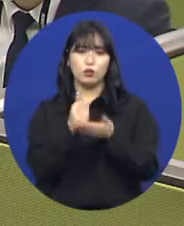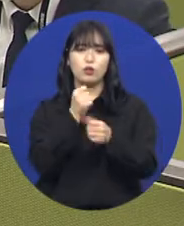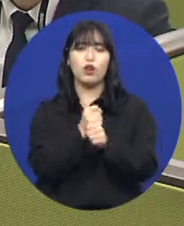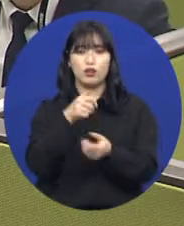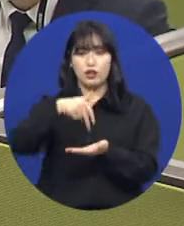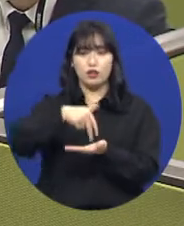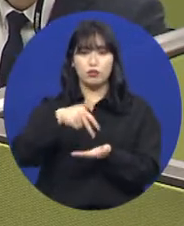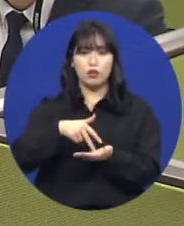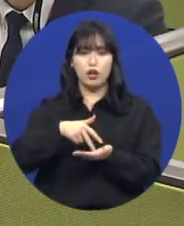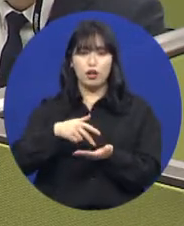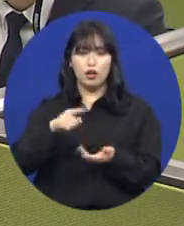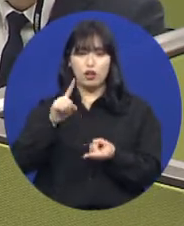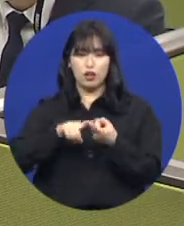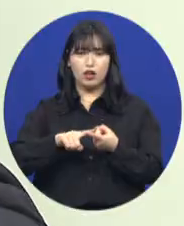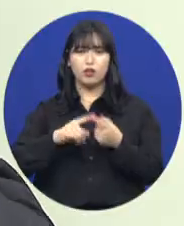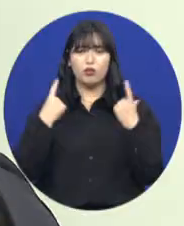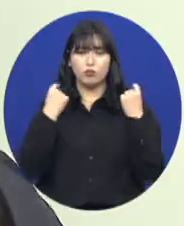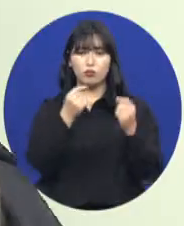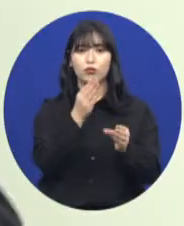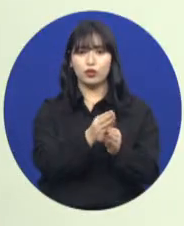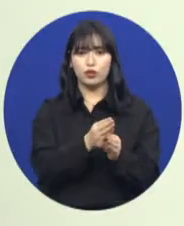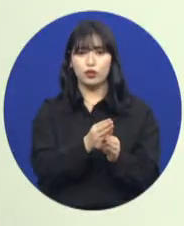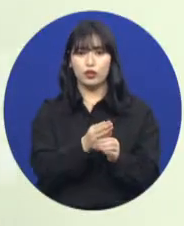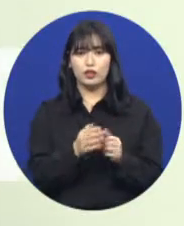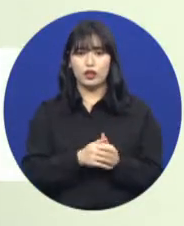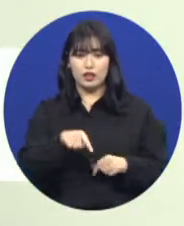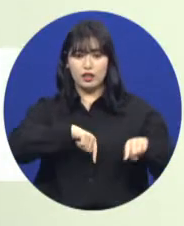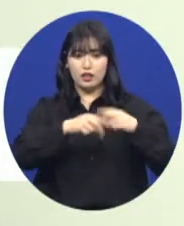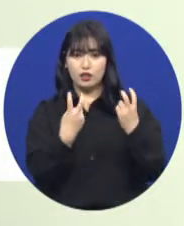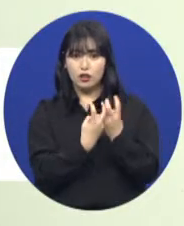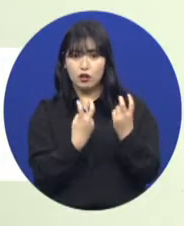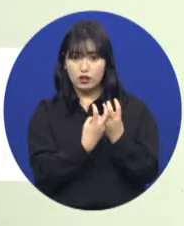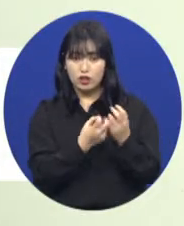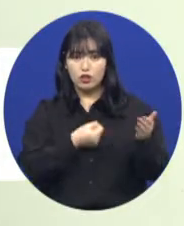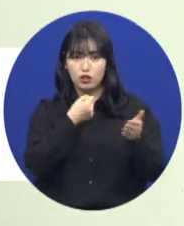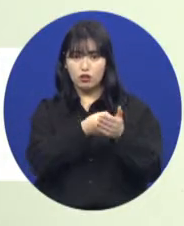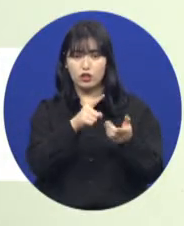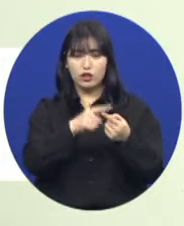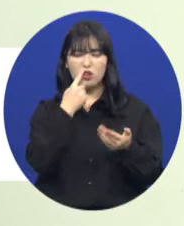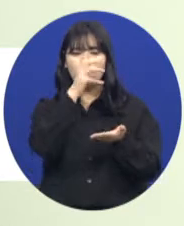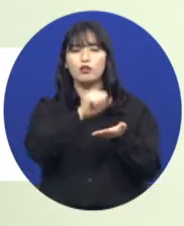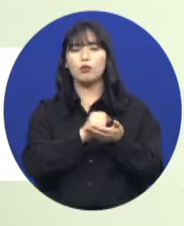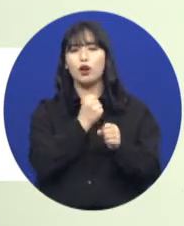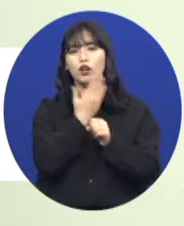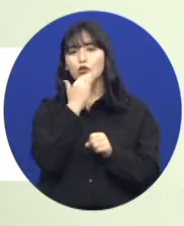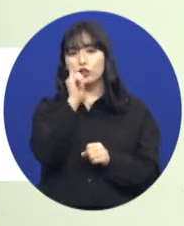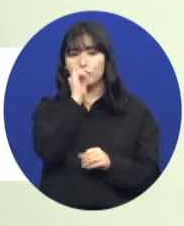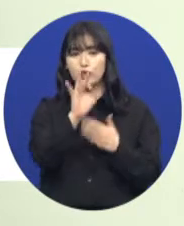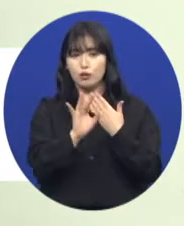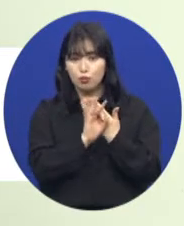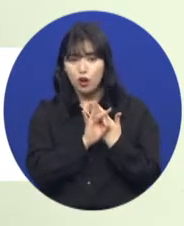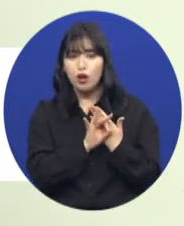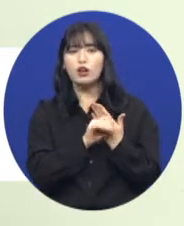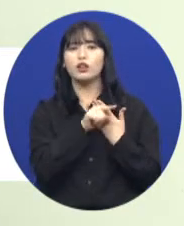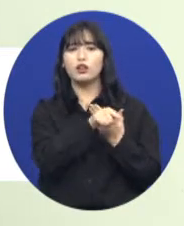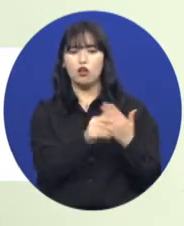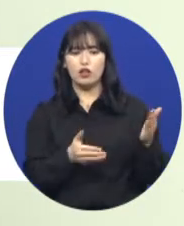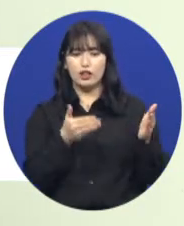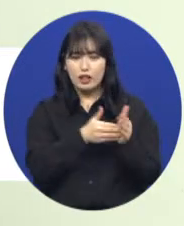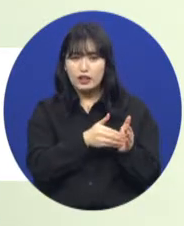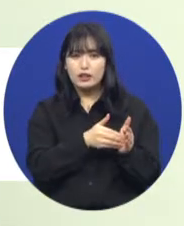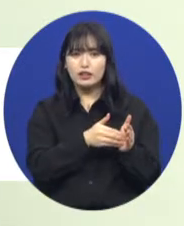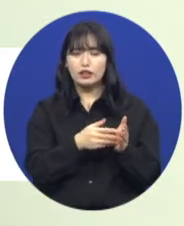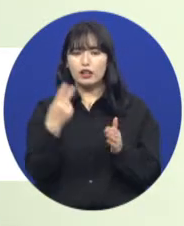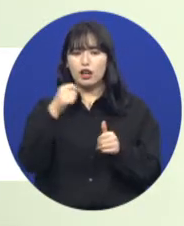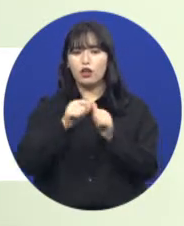기존 입장을 되풀이했습니다. 이것을 정책 결정에 참고할 수 있도록 하면 거기까지가 여론조사가